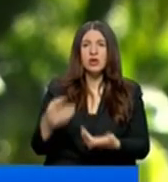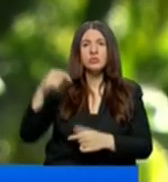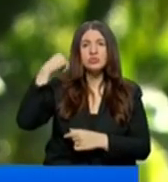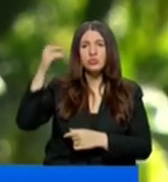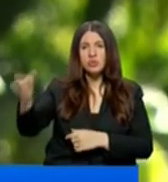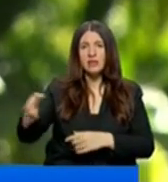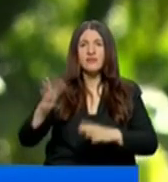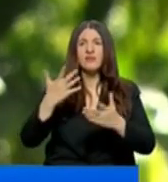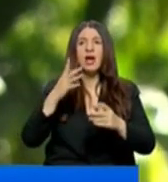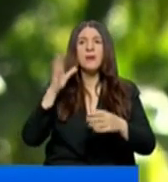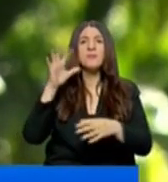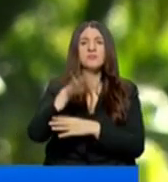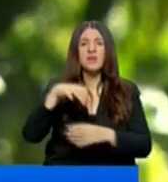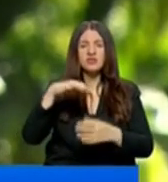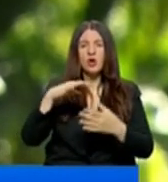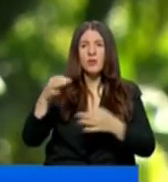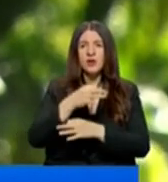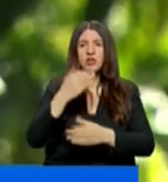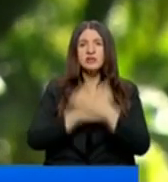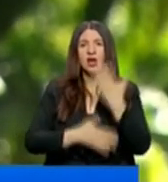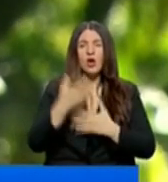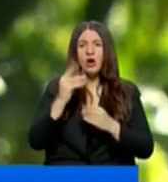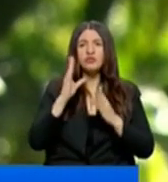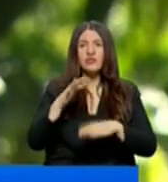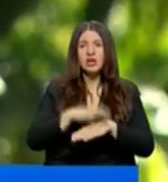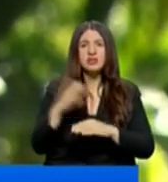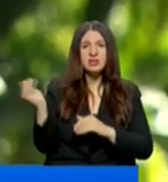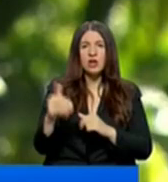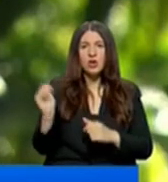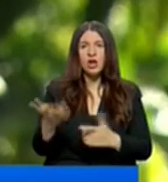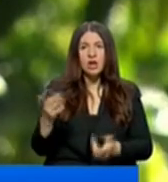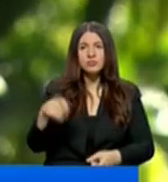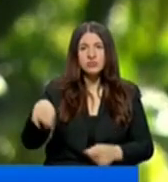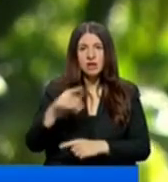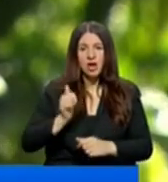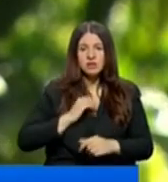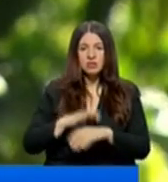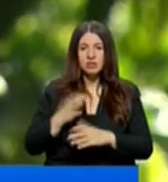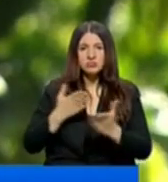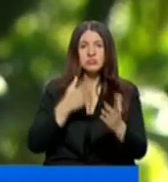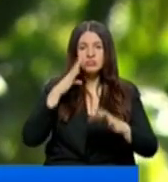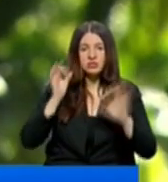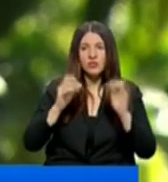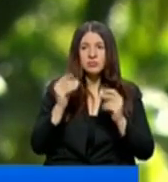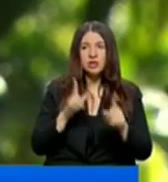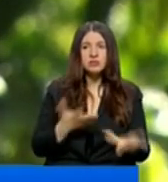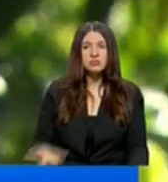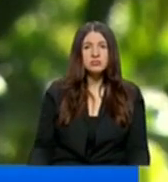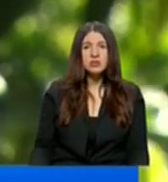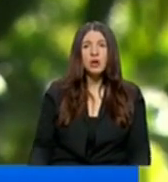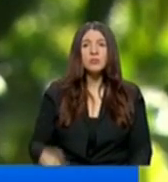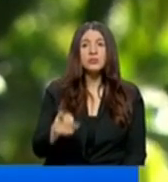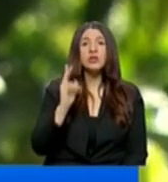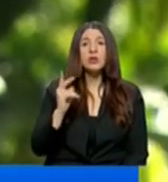Suriye'de veya Pençe operasyonunda yaralanan pek çok asker geliyor. Bunların askeri hastanelerde tedavi edilmesi lazım. Bunlar